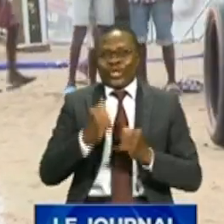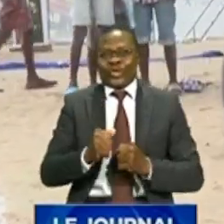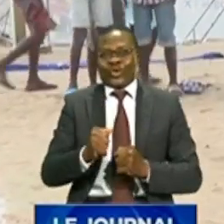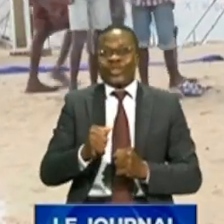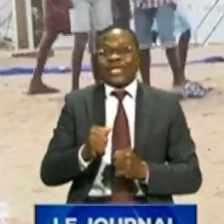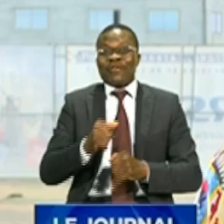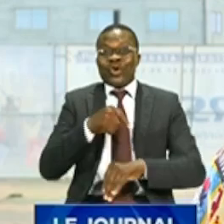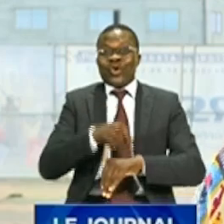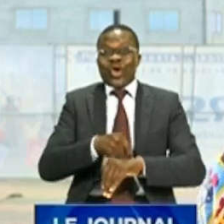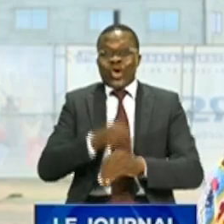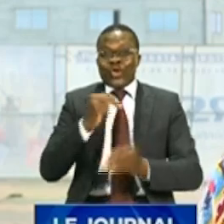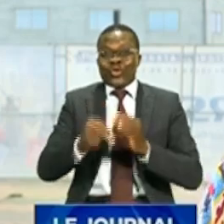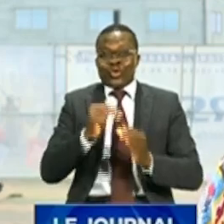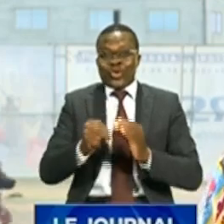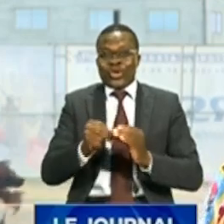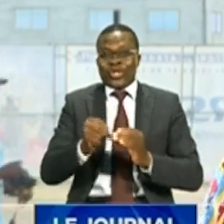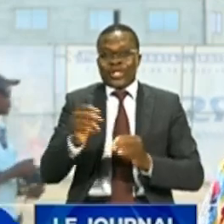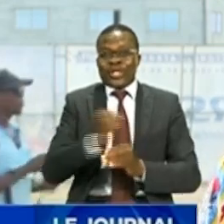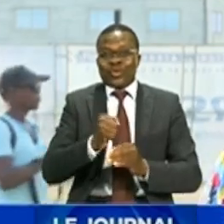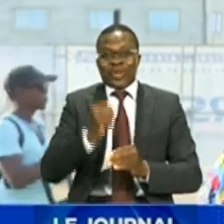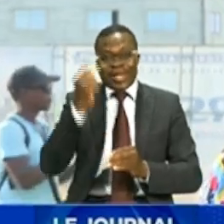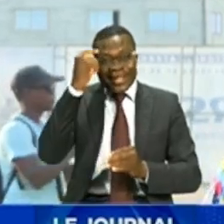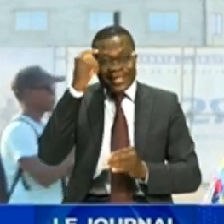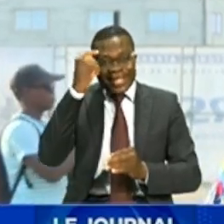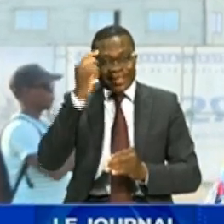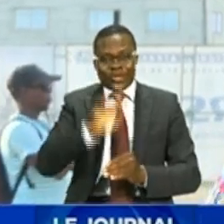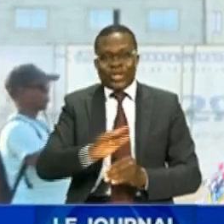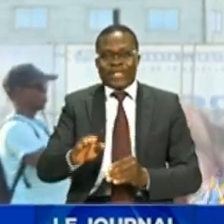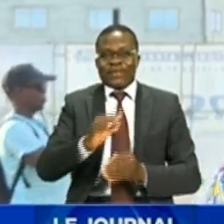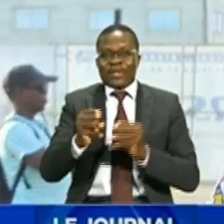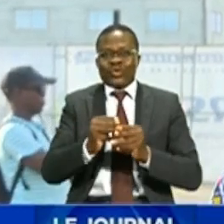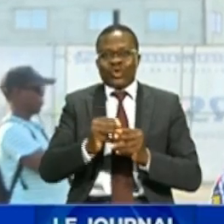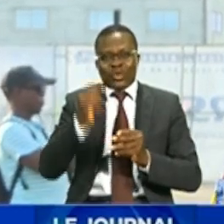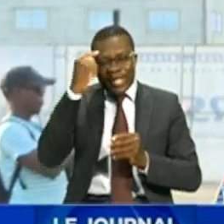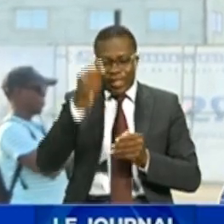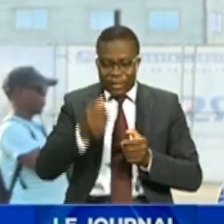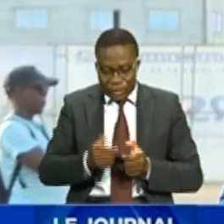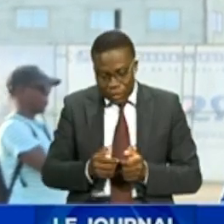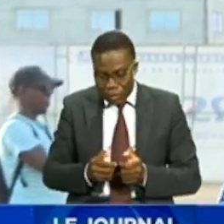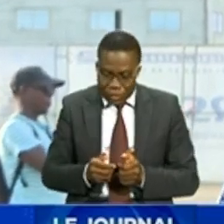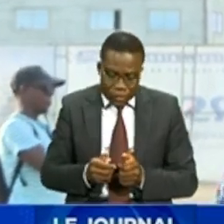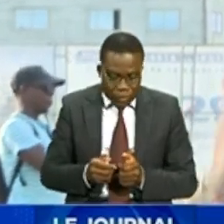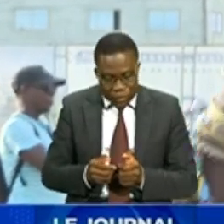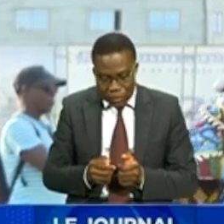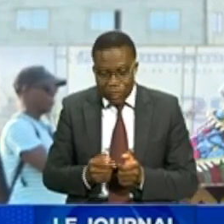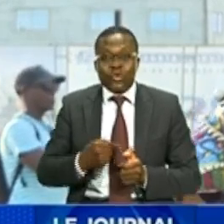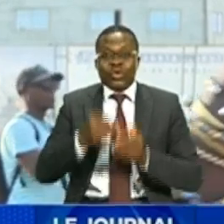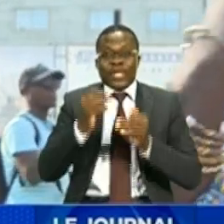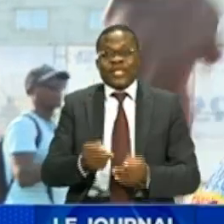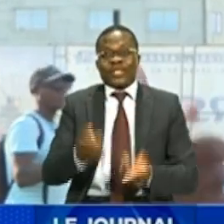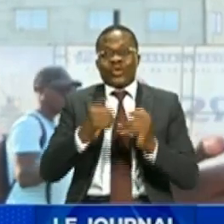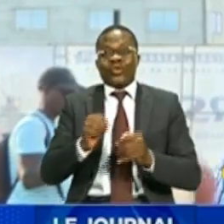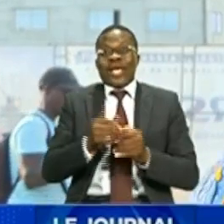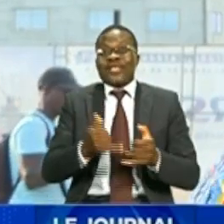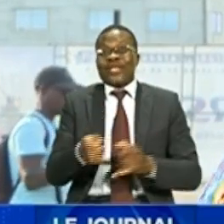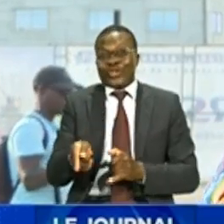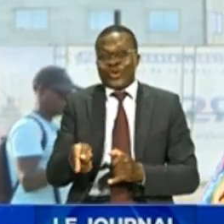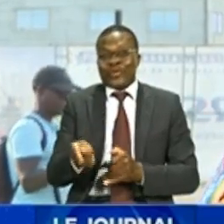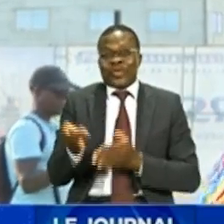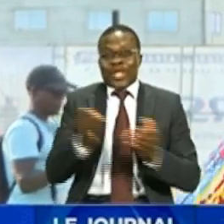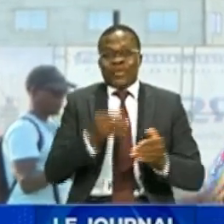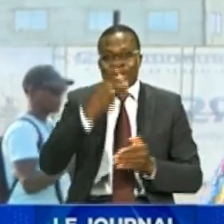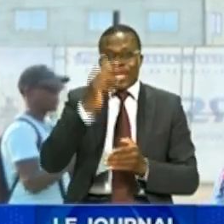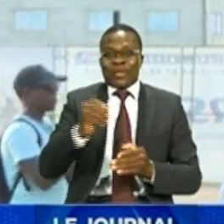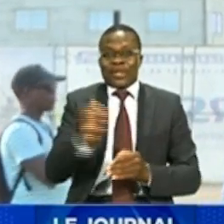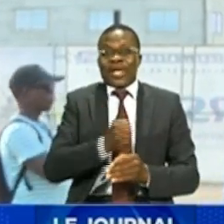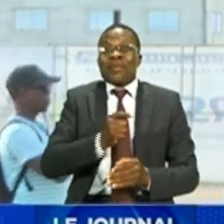du numérique et le numérique nous prend la tête. Les enfants, tout le monde a la tête baissée. Donc nous avons décidé de retourner à ces jeux, amener les parents